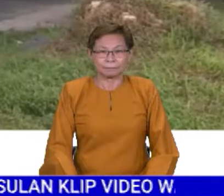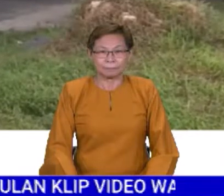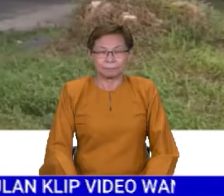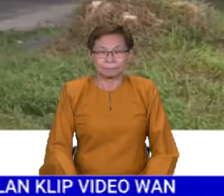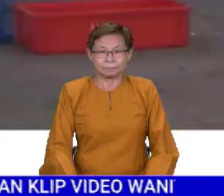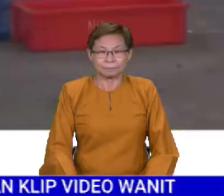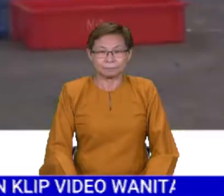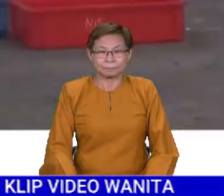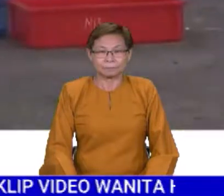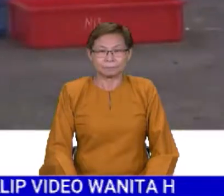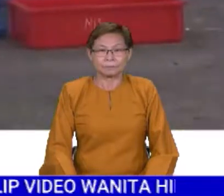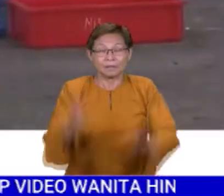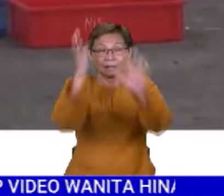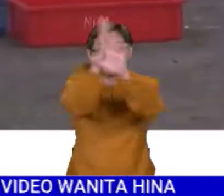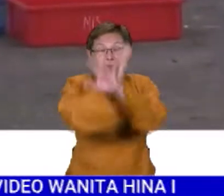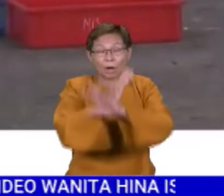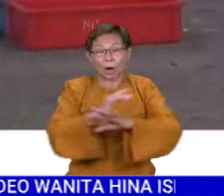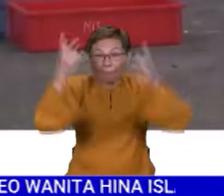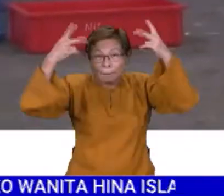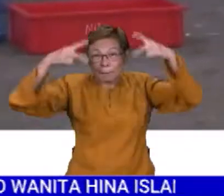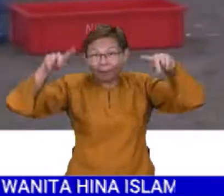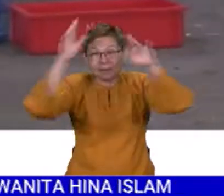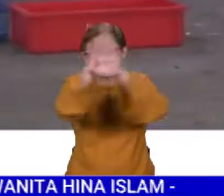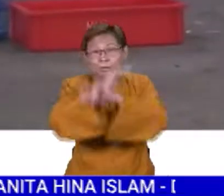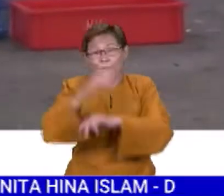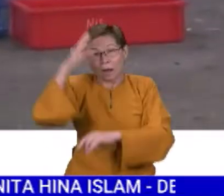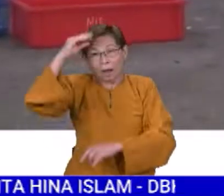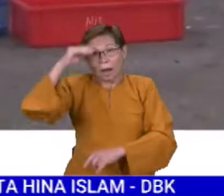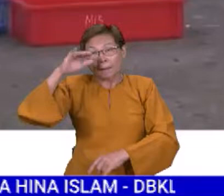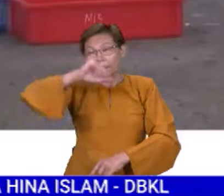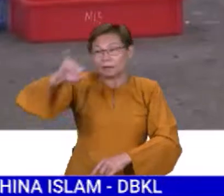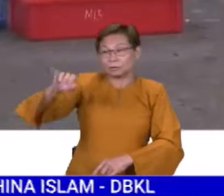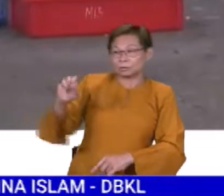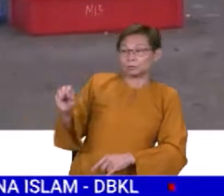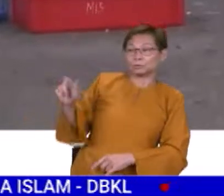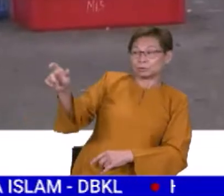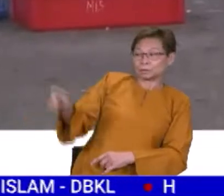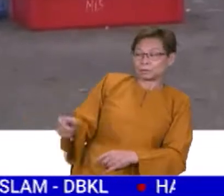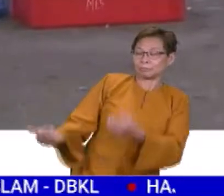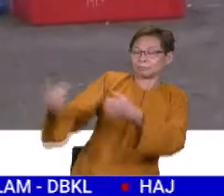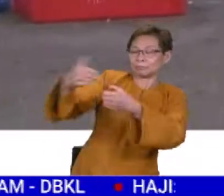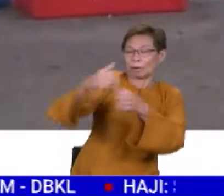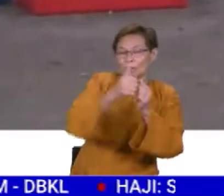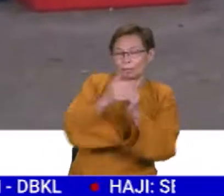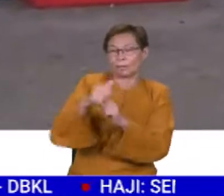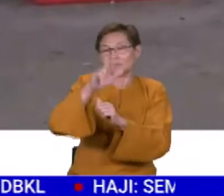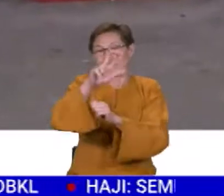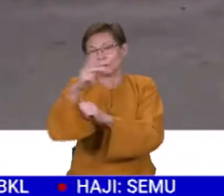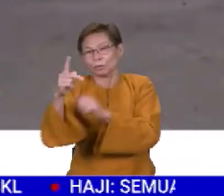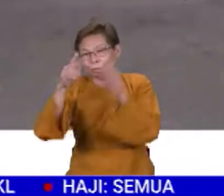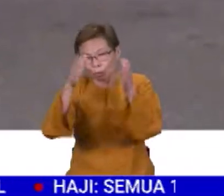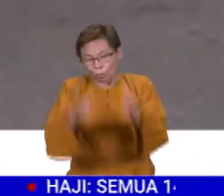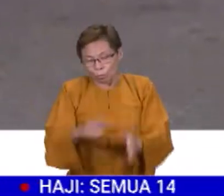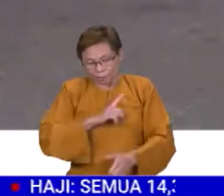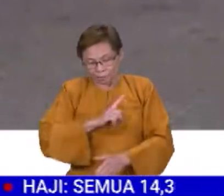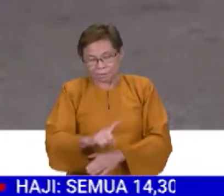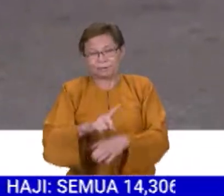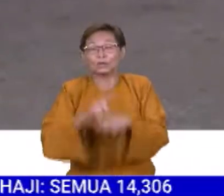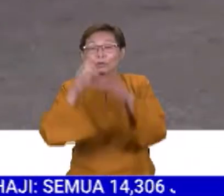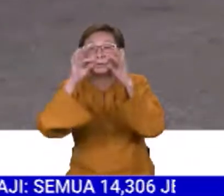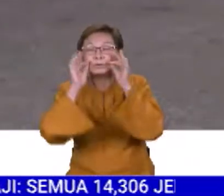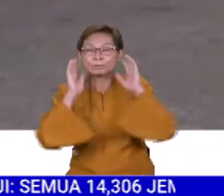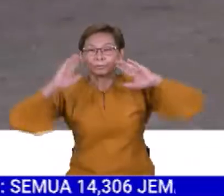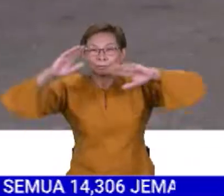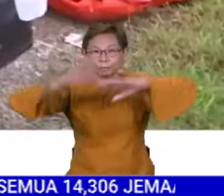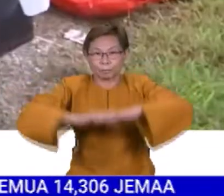Rasulullah di Sarawak Premier Sarawak Datuk patinggi Tan Sri Abang Johari Tun openg menyertai kira-kira 3,000 umat Islam di Kuching